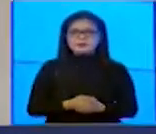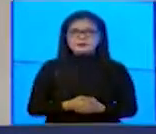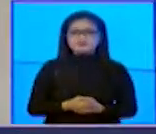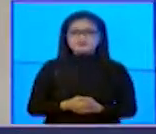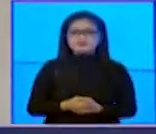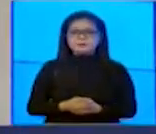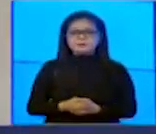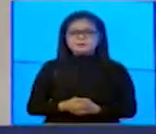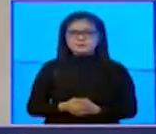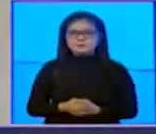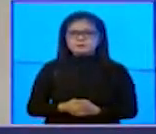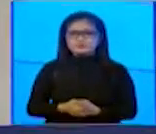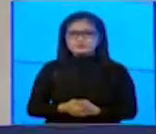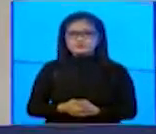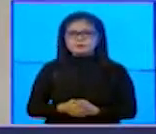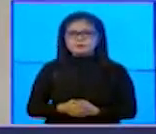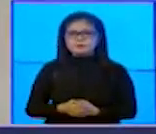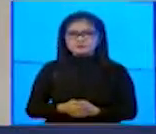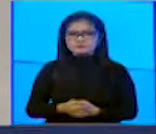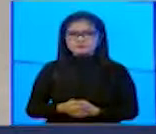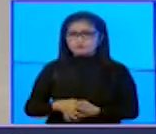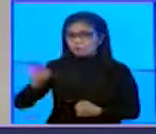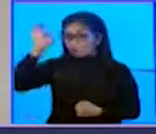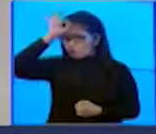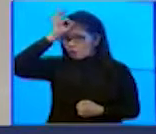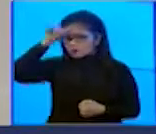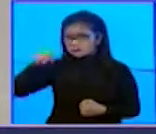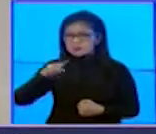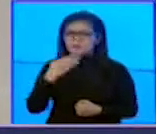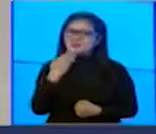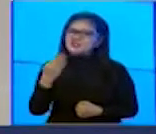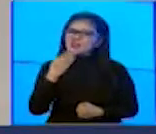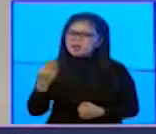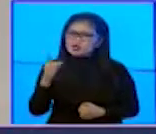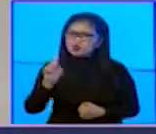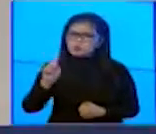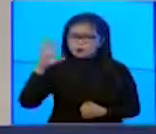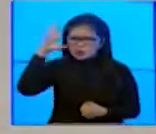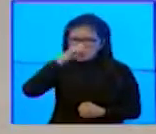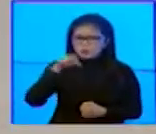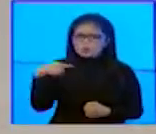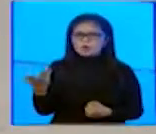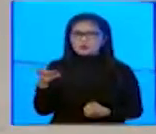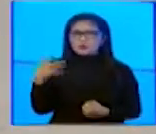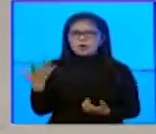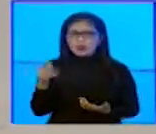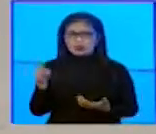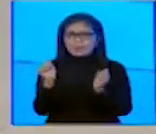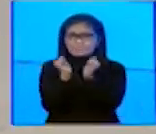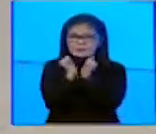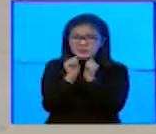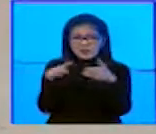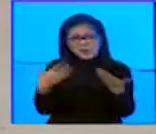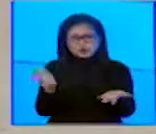hai oh pihak dari kepolisian akan meminta klarifikasi kepada pihak-pihak yang terkait untuk mencari tahu apakah adanya dugaan tindak pidana seperti yang diatur